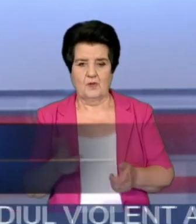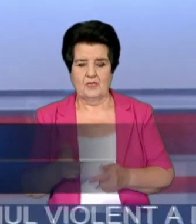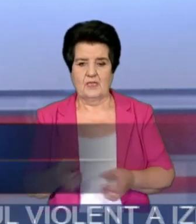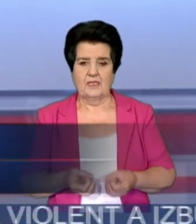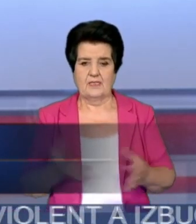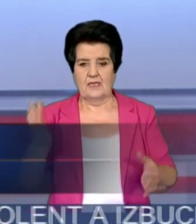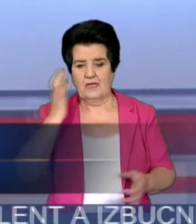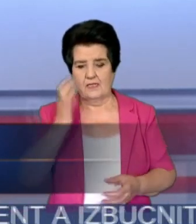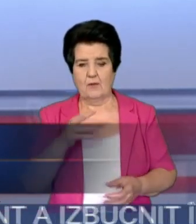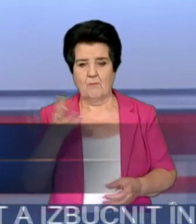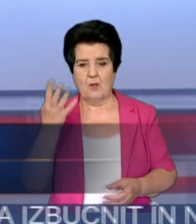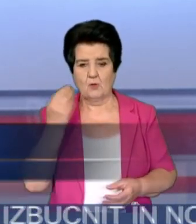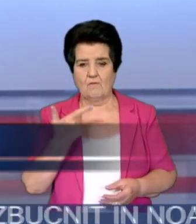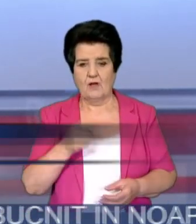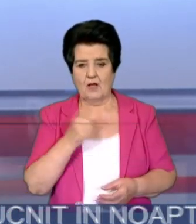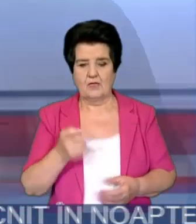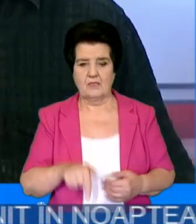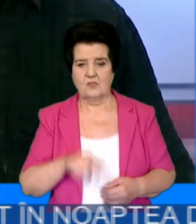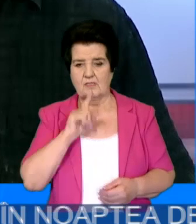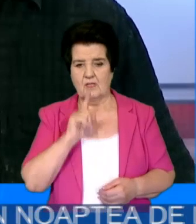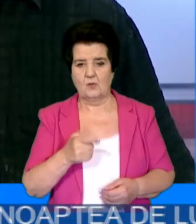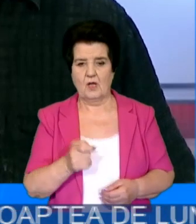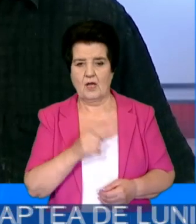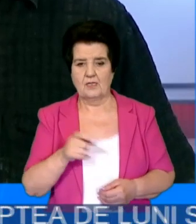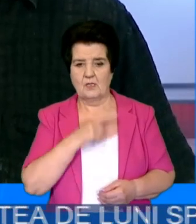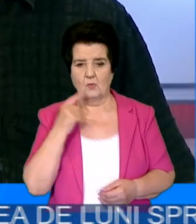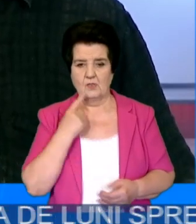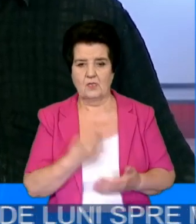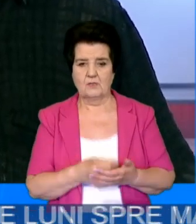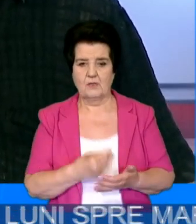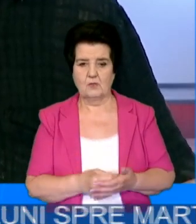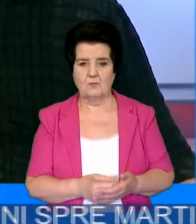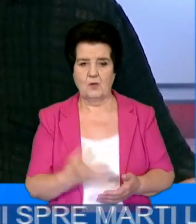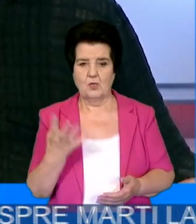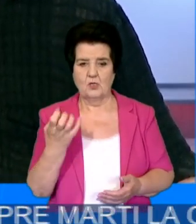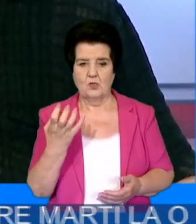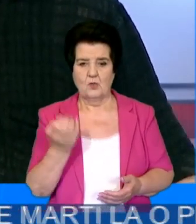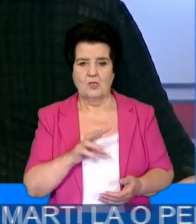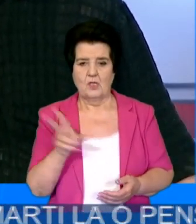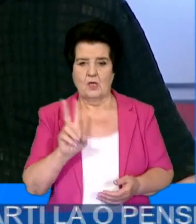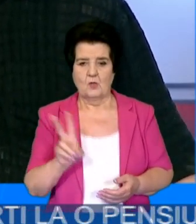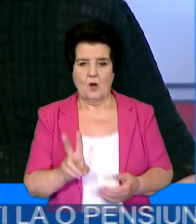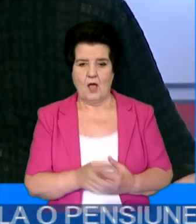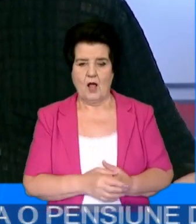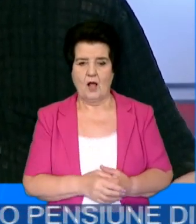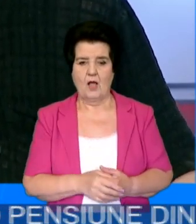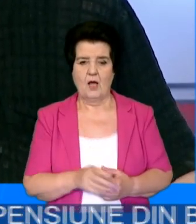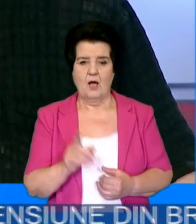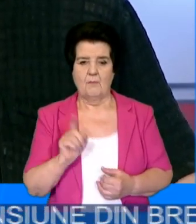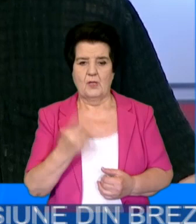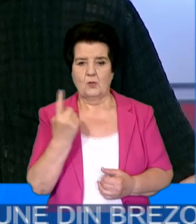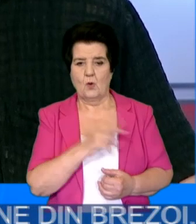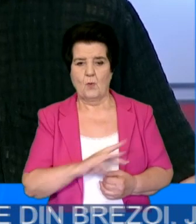Ieri, directorul Moldova Gaz a anunțat că în această lună gazul rusesc ne va costa mai scump cu aproape 500 de dolari pentru 1000 de metri